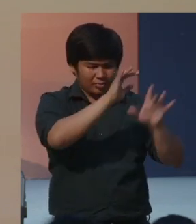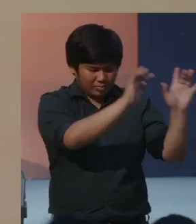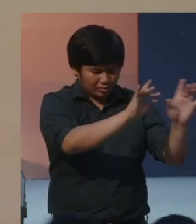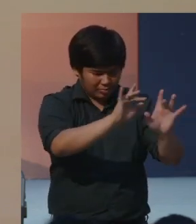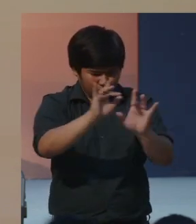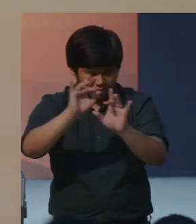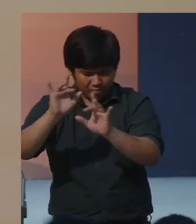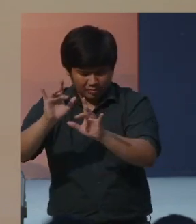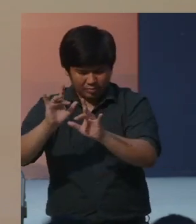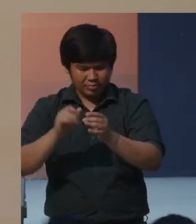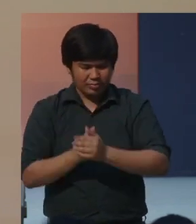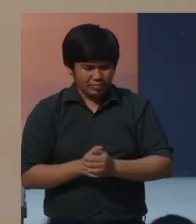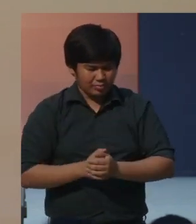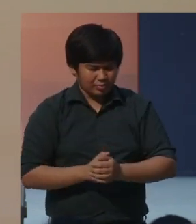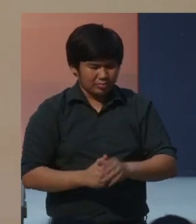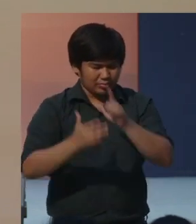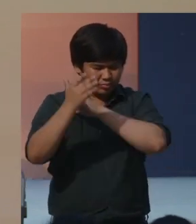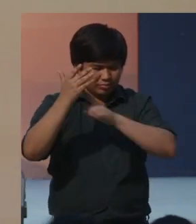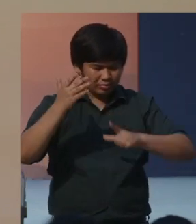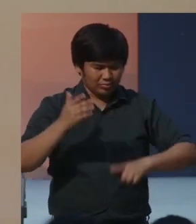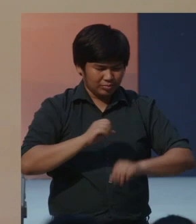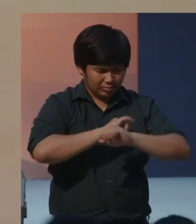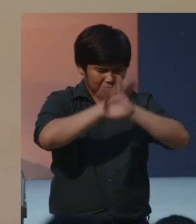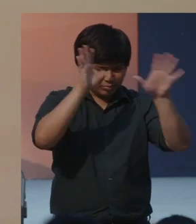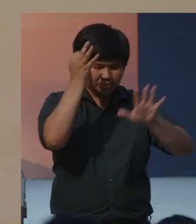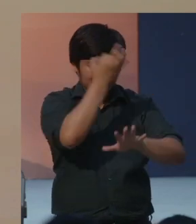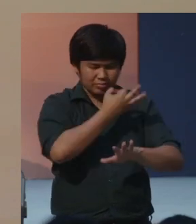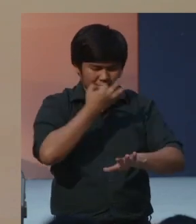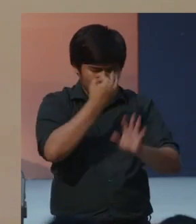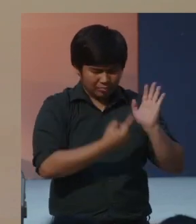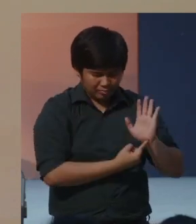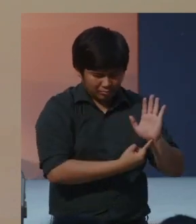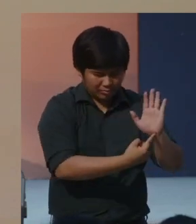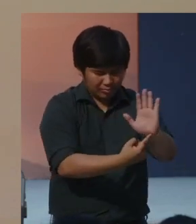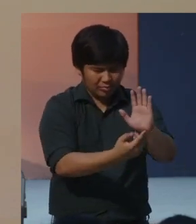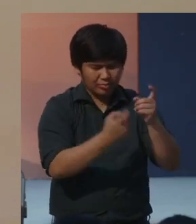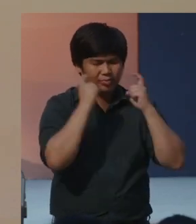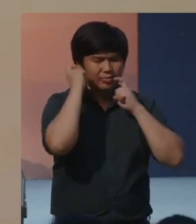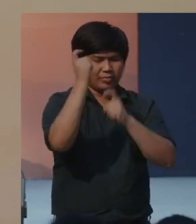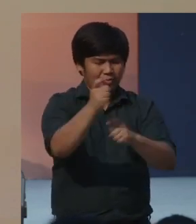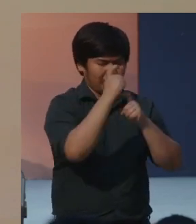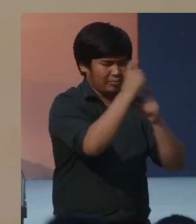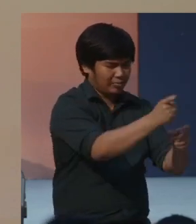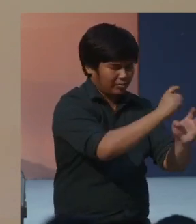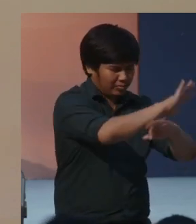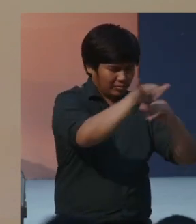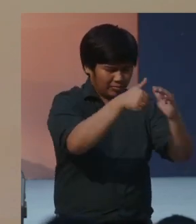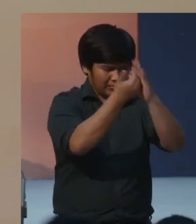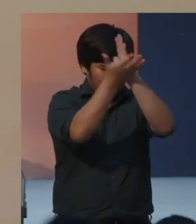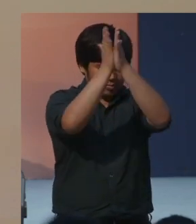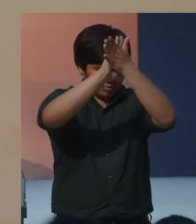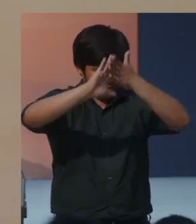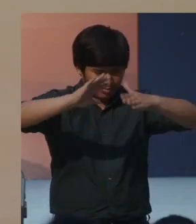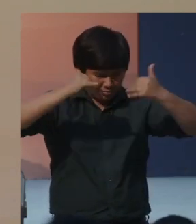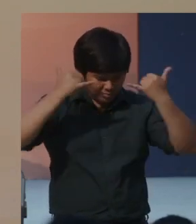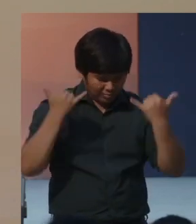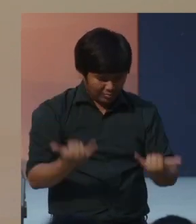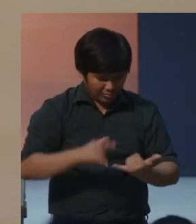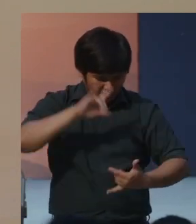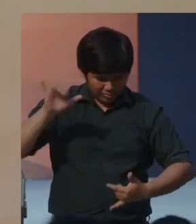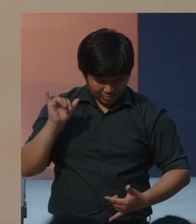inyo. Ilingap nawa ng Panginoon ang kanyang mukha sa inyo at bigyan kayo ng kapayapaan ngayon